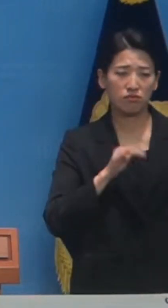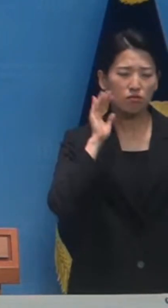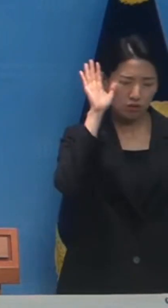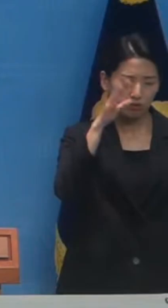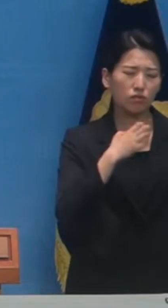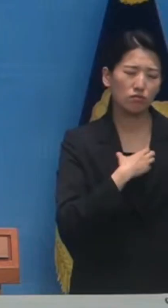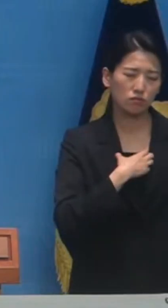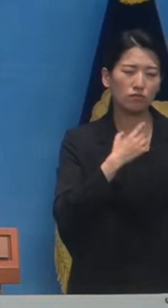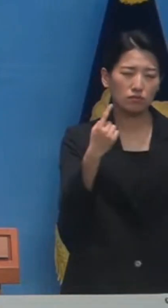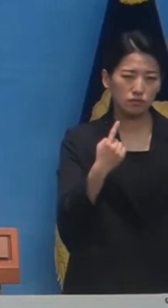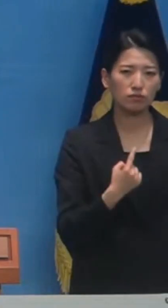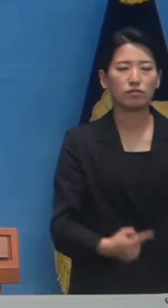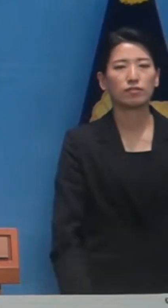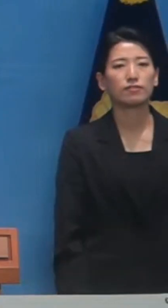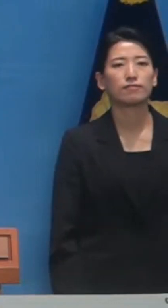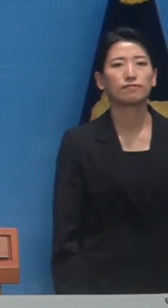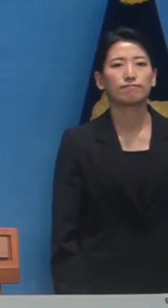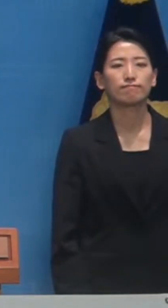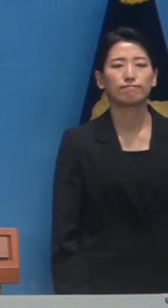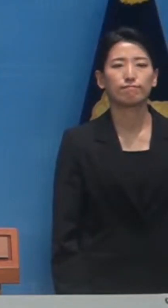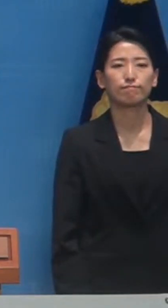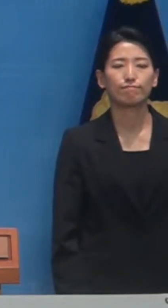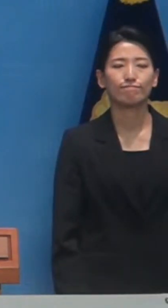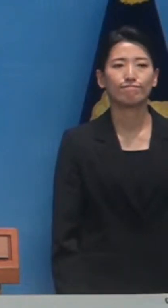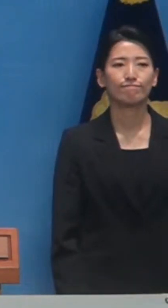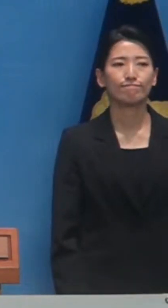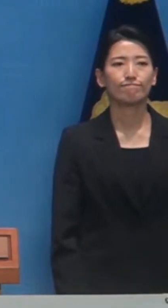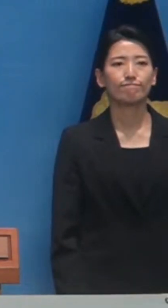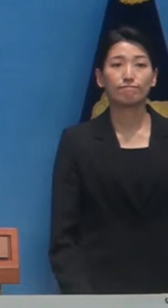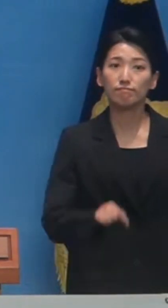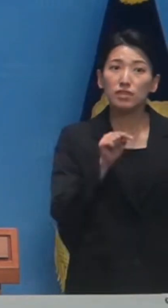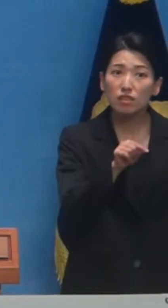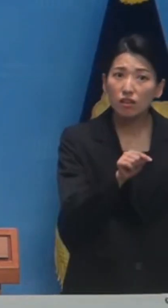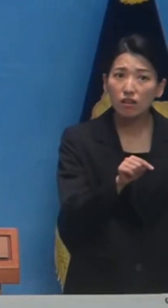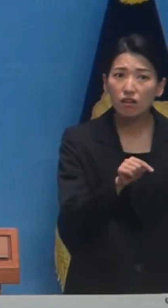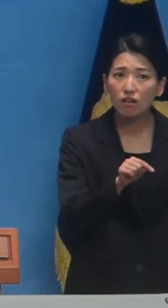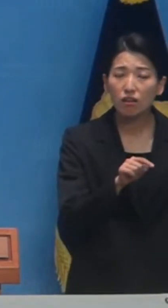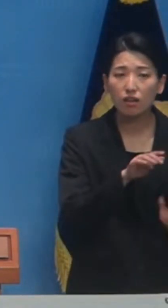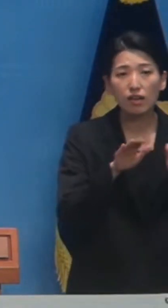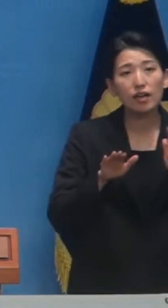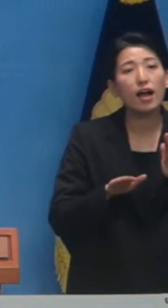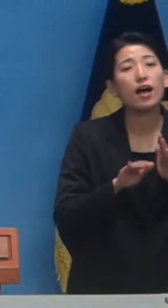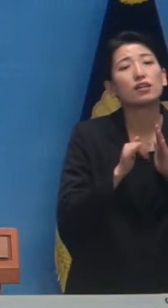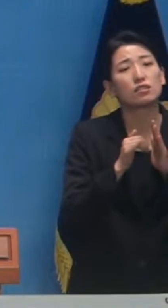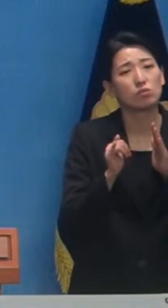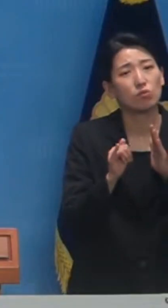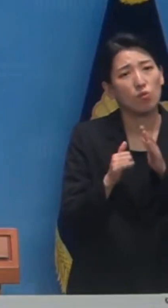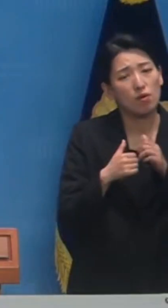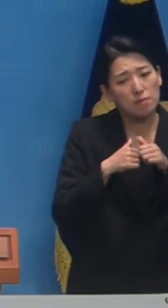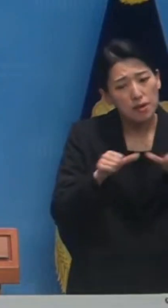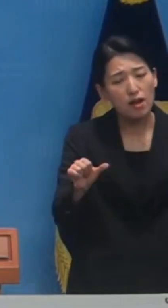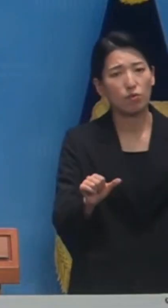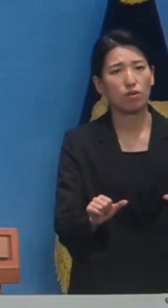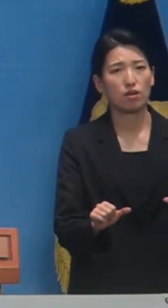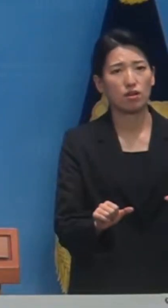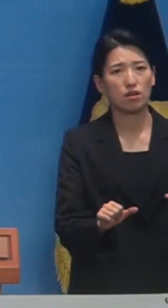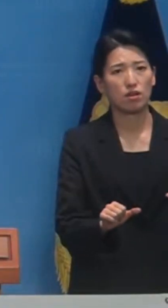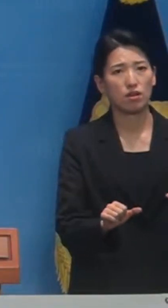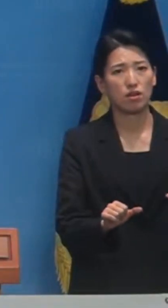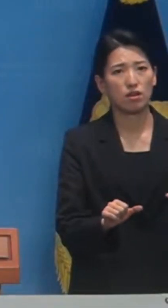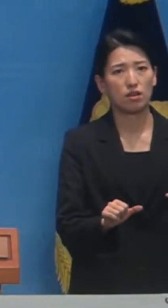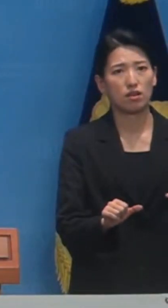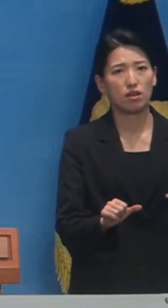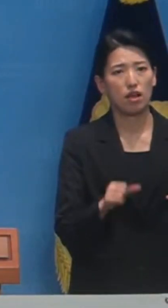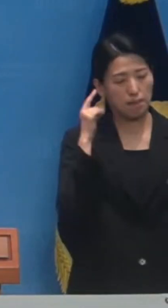사태가 벌어질 수 있습니다. 이런 헌장이 과연 가정을 지키는 헌장입니까? 아닙니다.